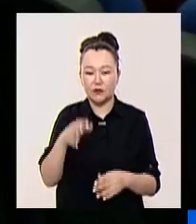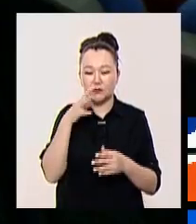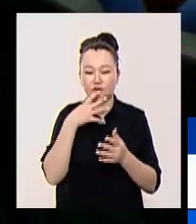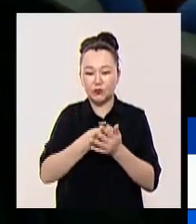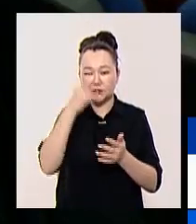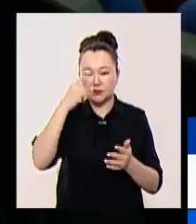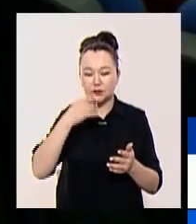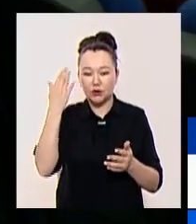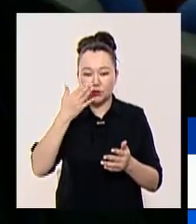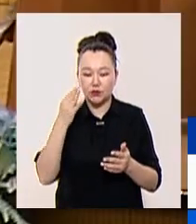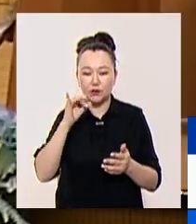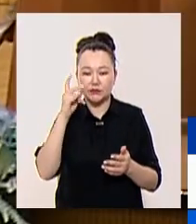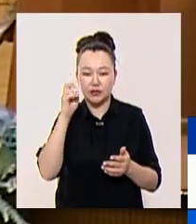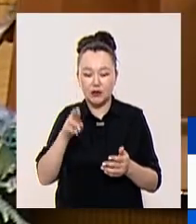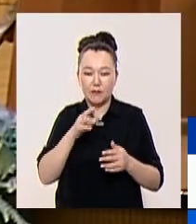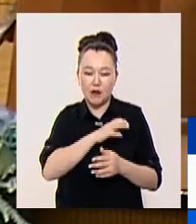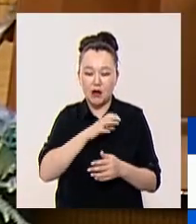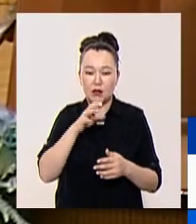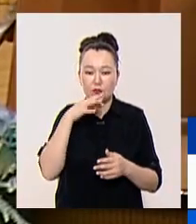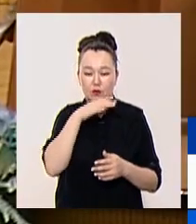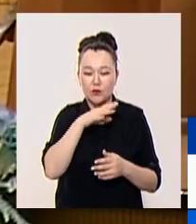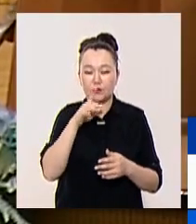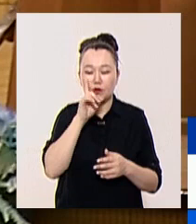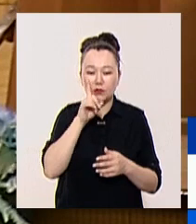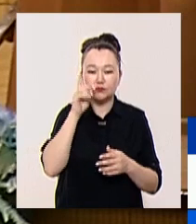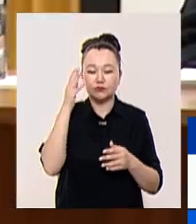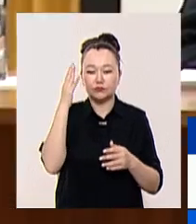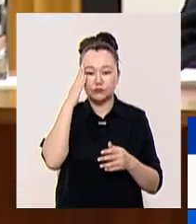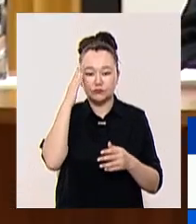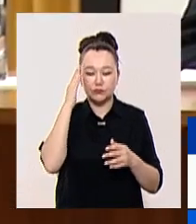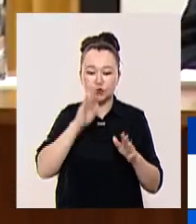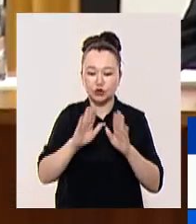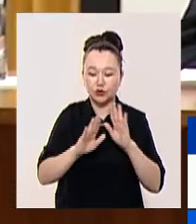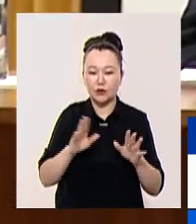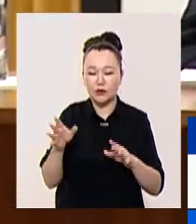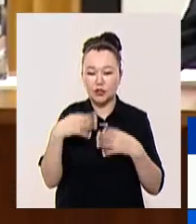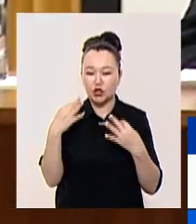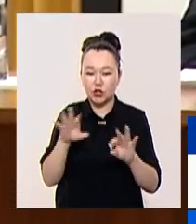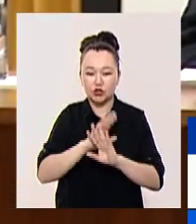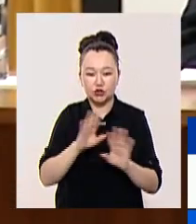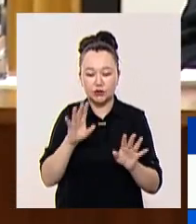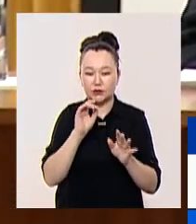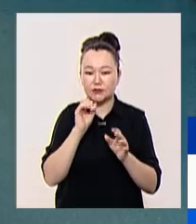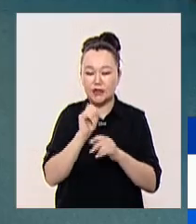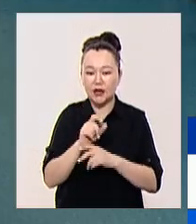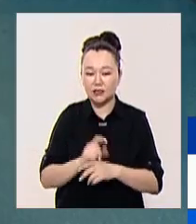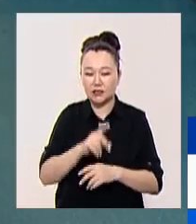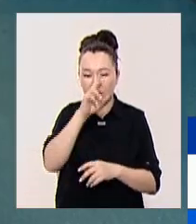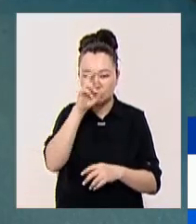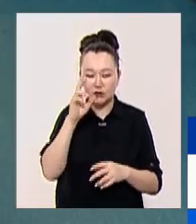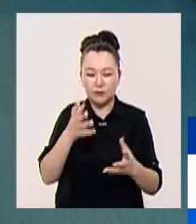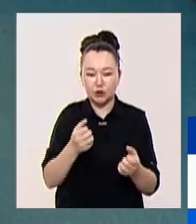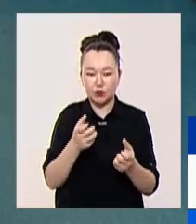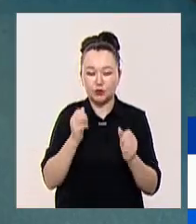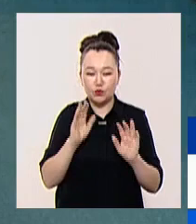Отечественная киноиндустрия богата молодыми, талантливыми режиссерами. Но им не дают полнометражные государственные заказы. Бюджеты осваивают